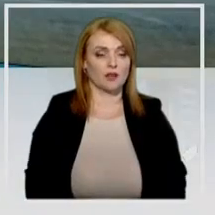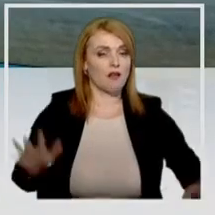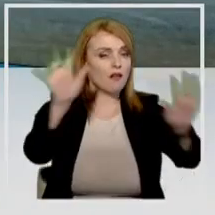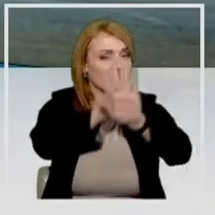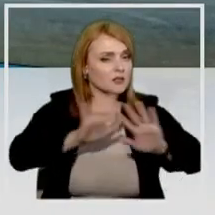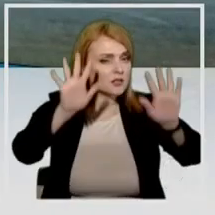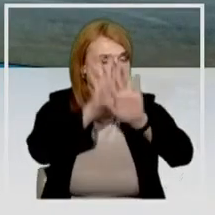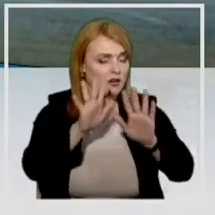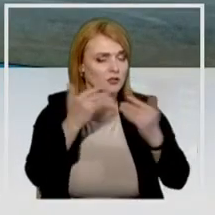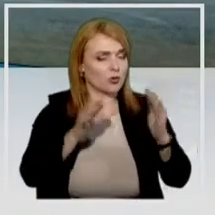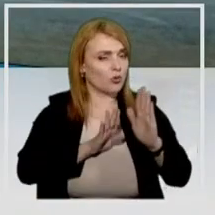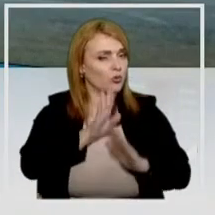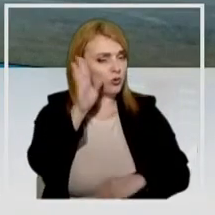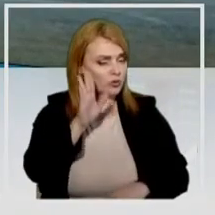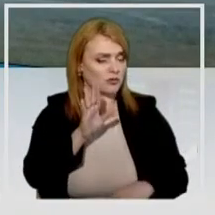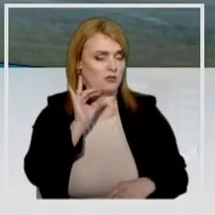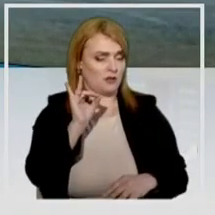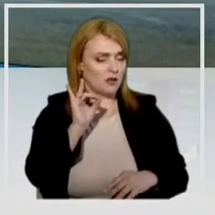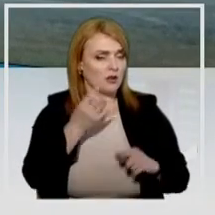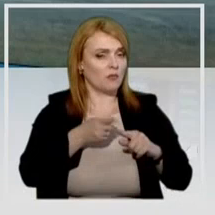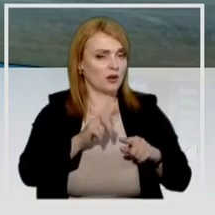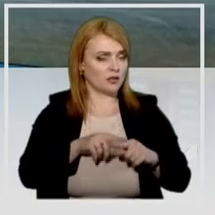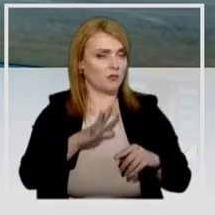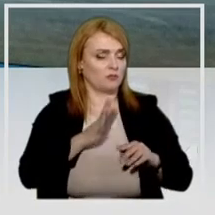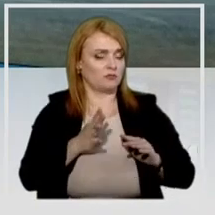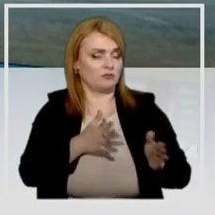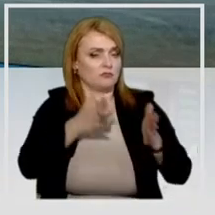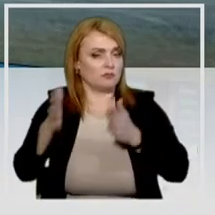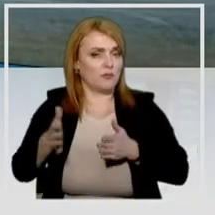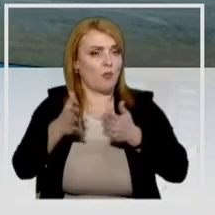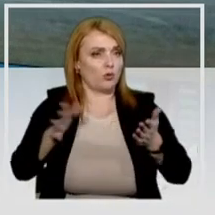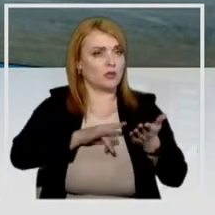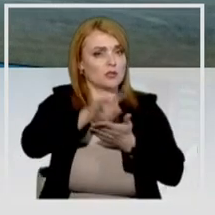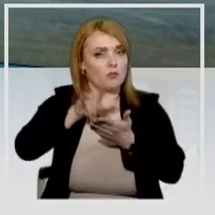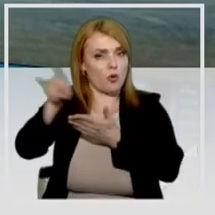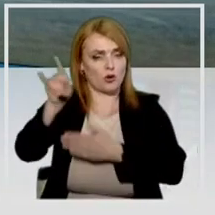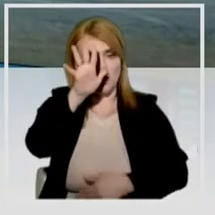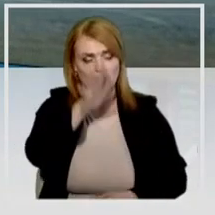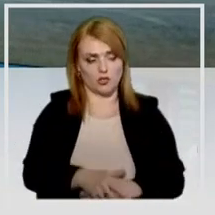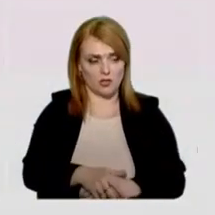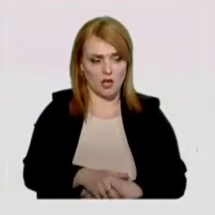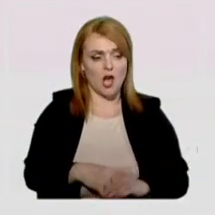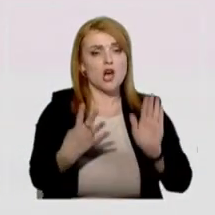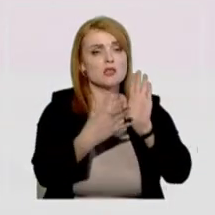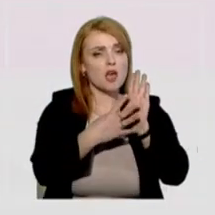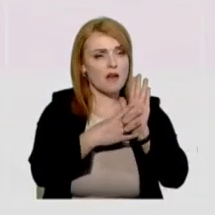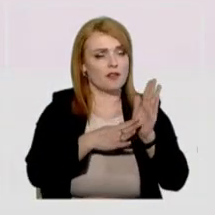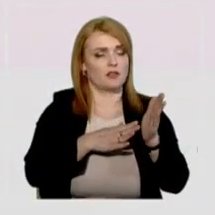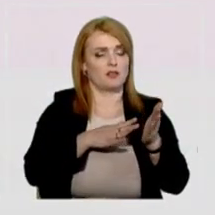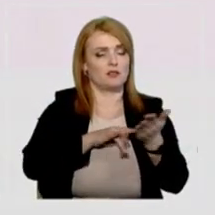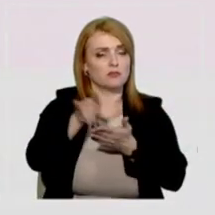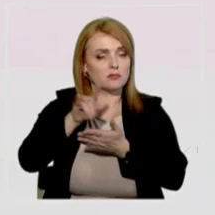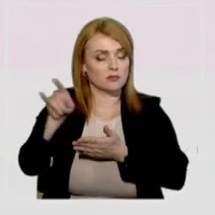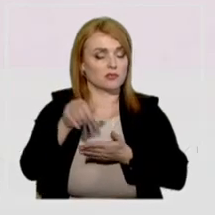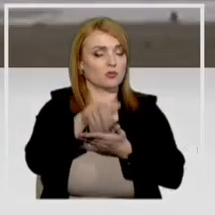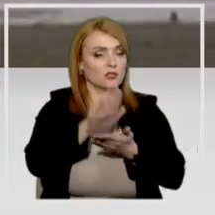Ceața densă din această dimineață a dat peste cap traficul aerian de pe aeroportul internațional Chișinău. 9 curse au înregistrat întârzieri